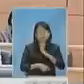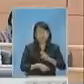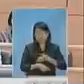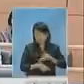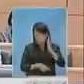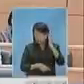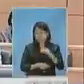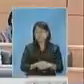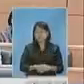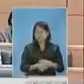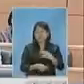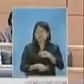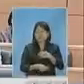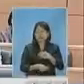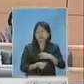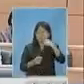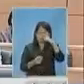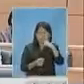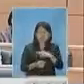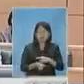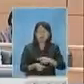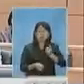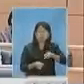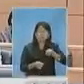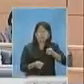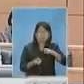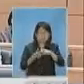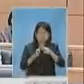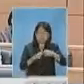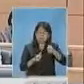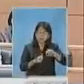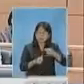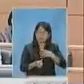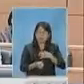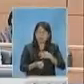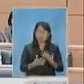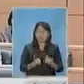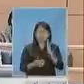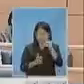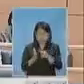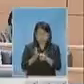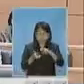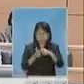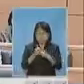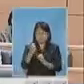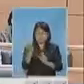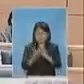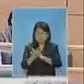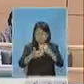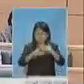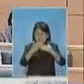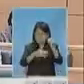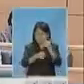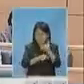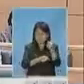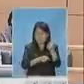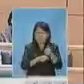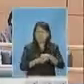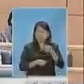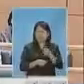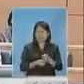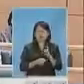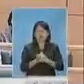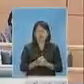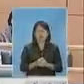ในนี้แล้วการจะพาตัวเองพาบ้านเมืองเดินผ่านทะลุกำแพงแห่งความเกลียดชังไปได้เราต้อง